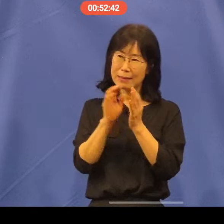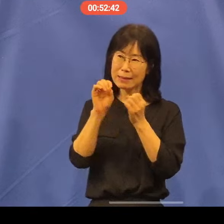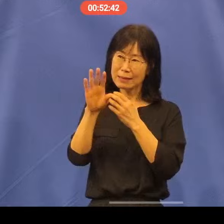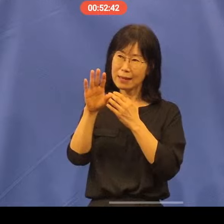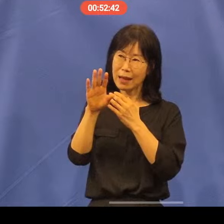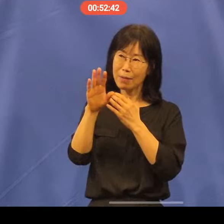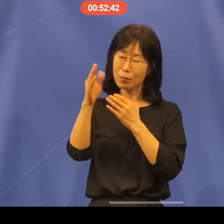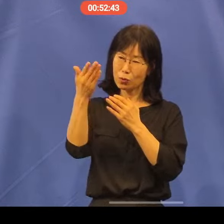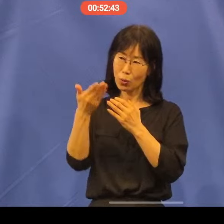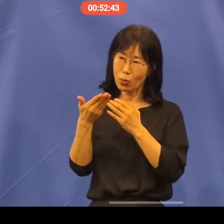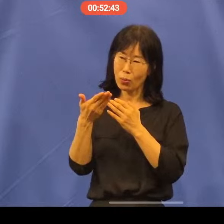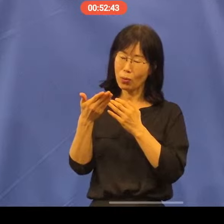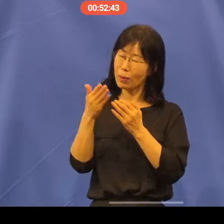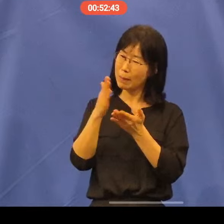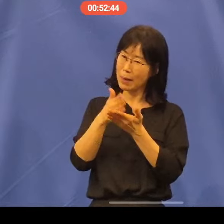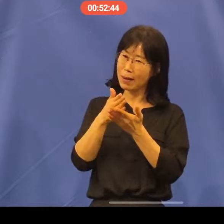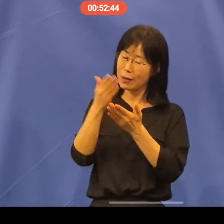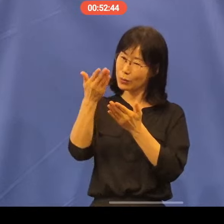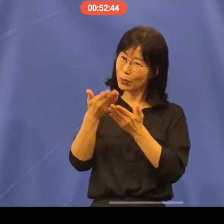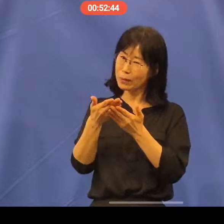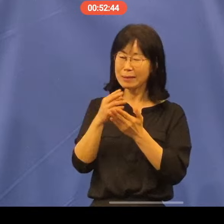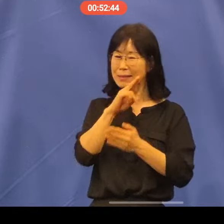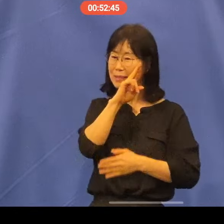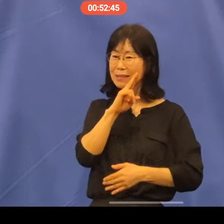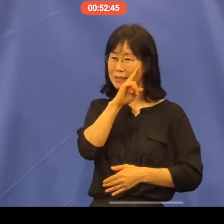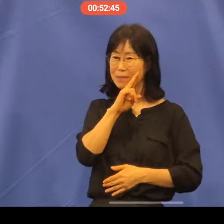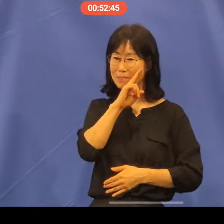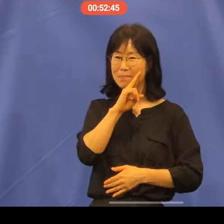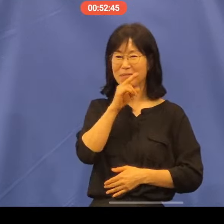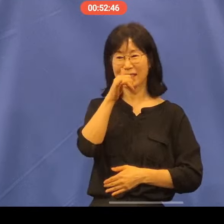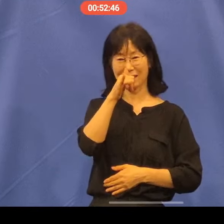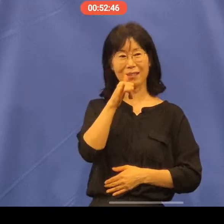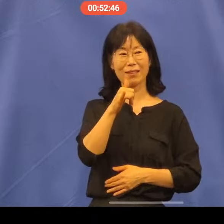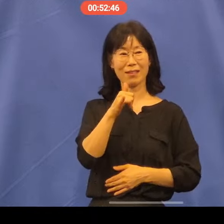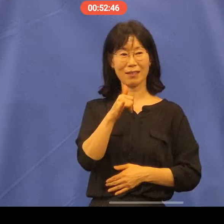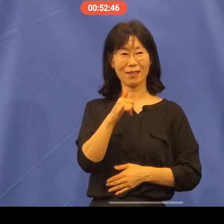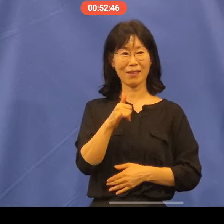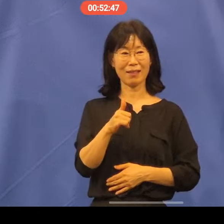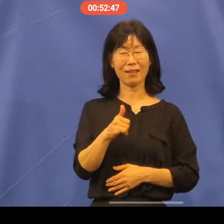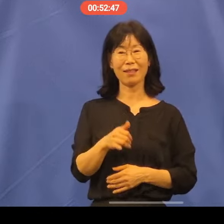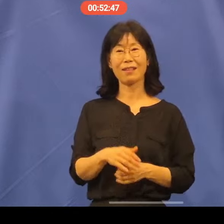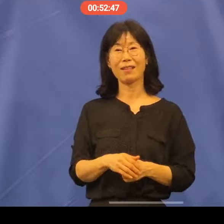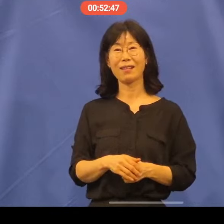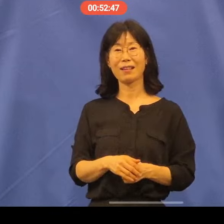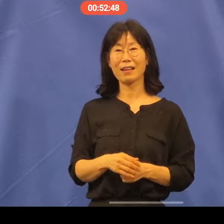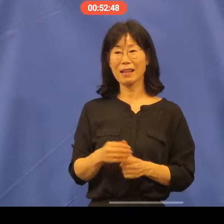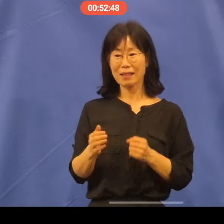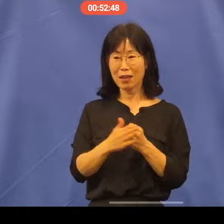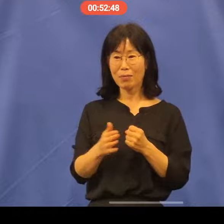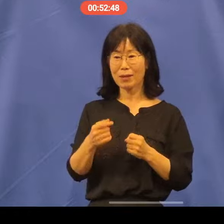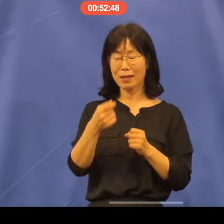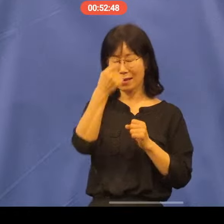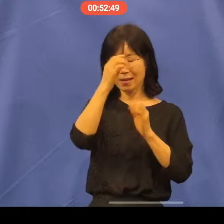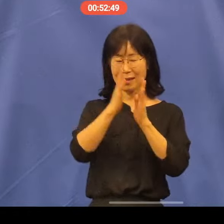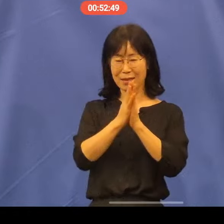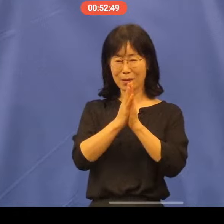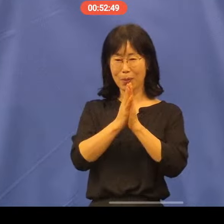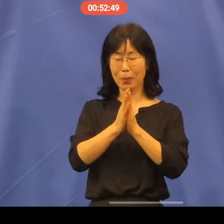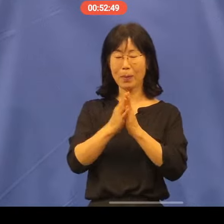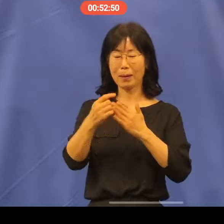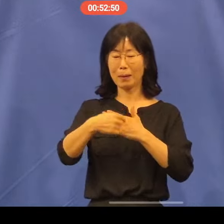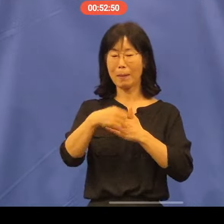소용이 없다는 거예요. 바다 물결에 요동치는 그런 물결 같다는 거예요. 그러니까 기도는 하는데 기도 안 한 거나